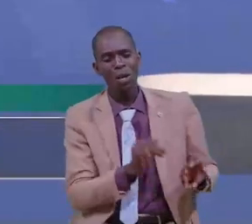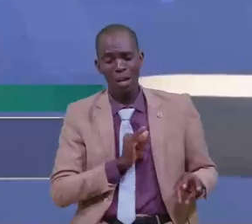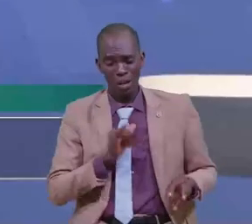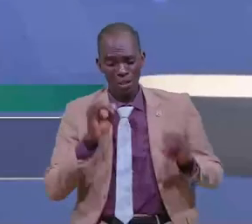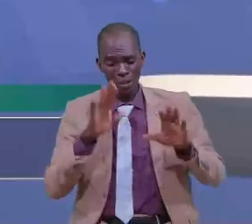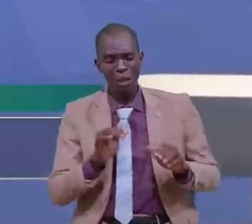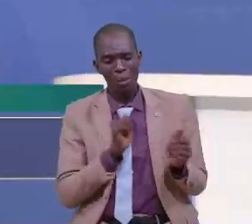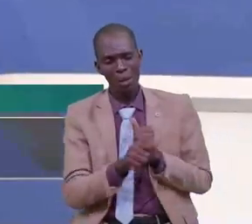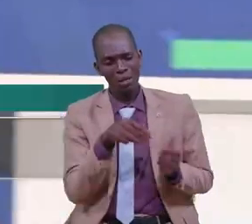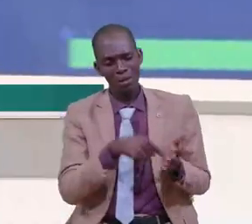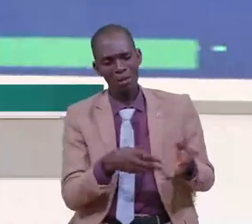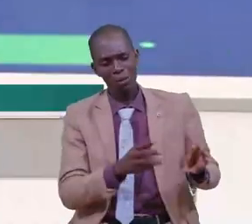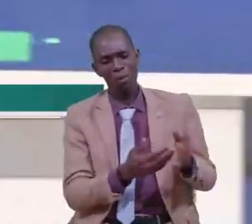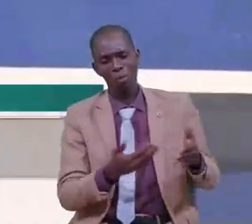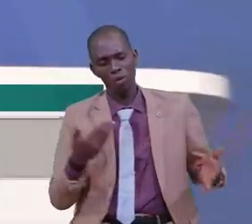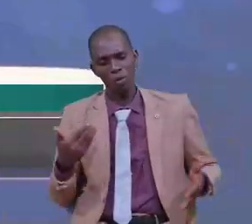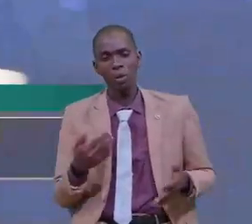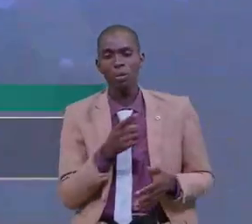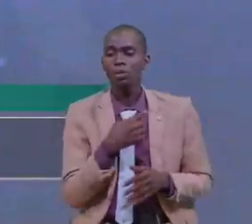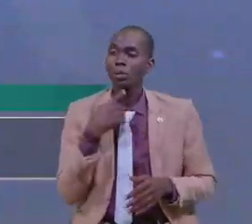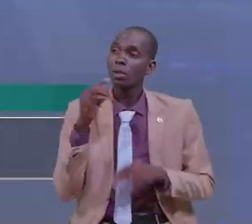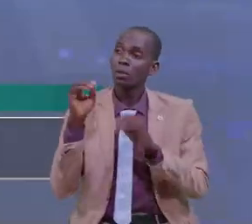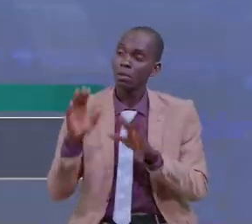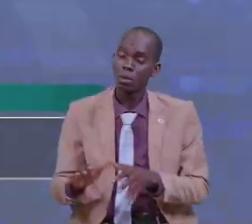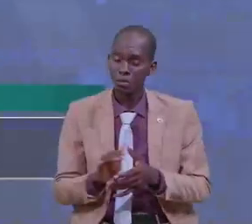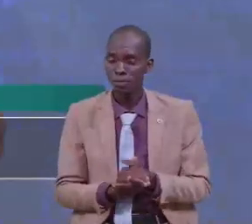fait ceci avant. Et tu dis, enseignant,